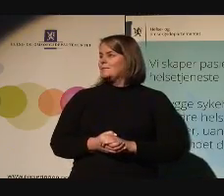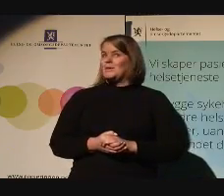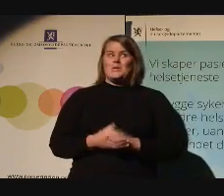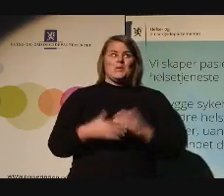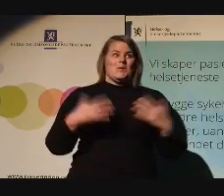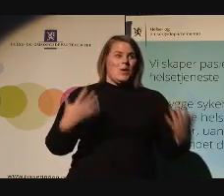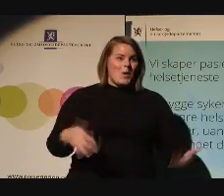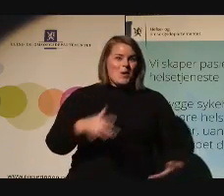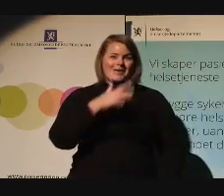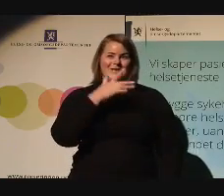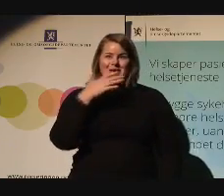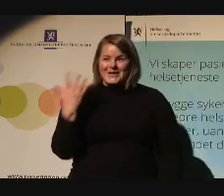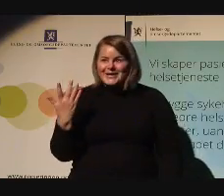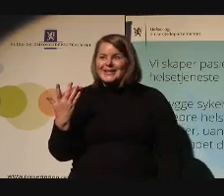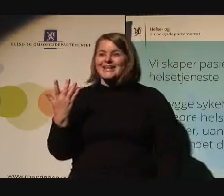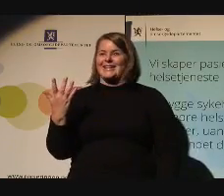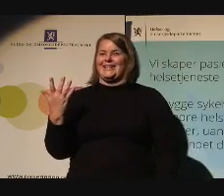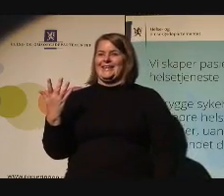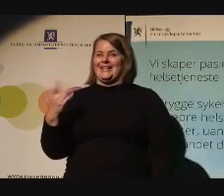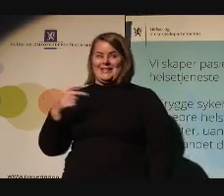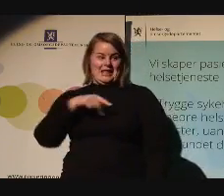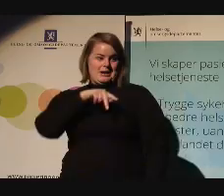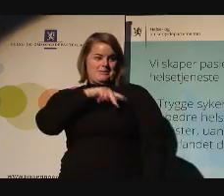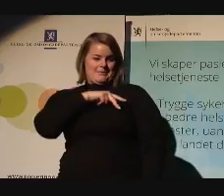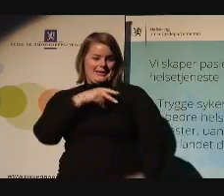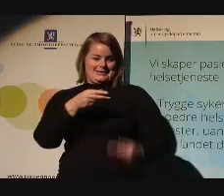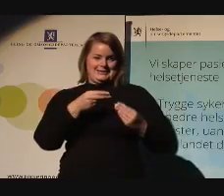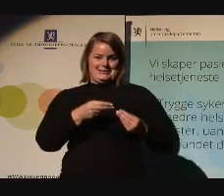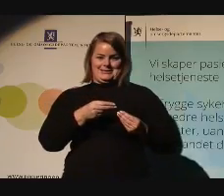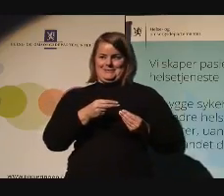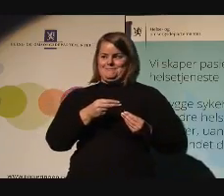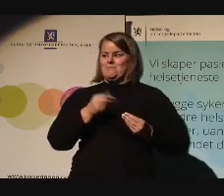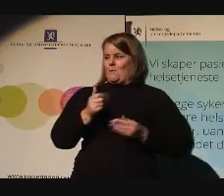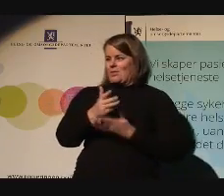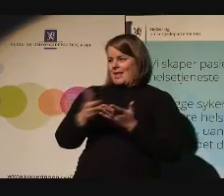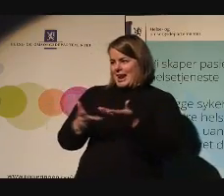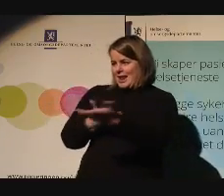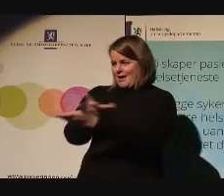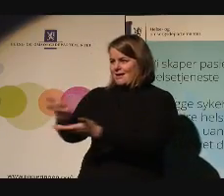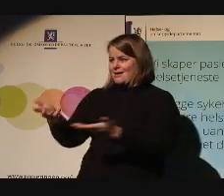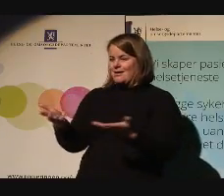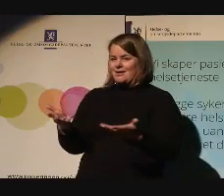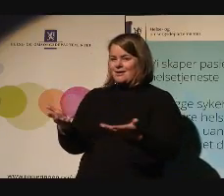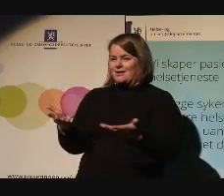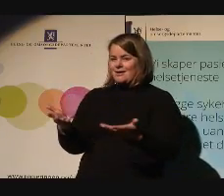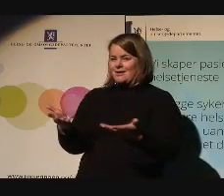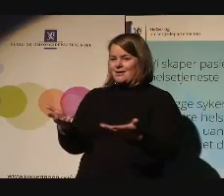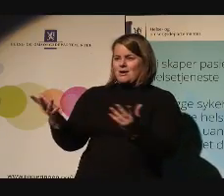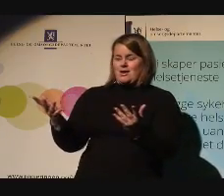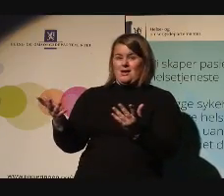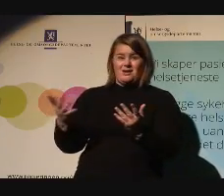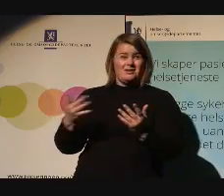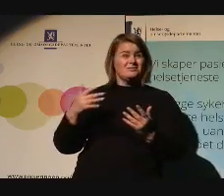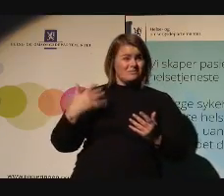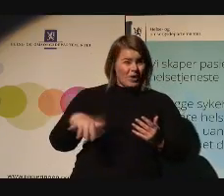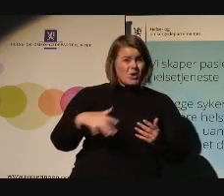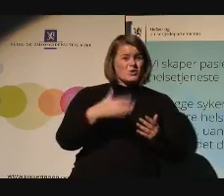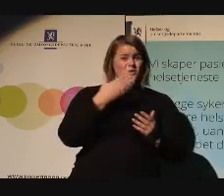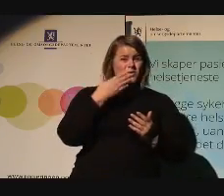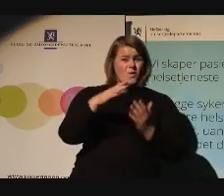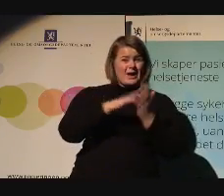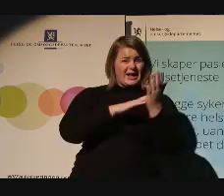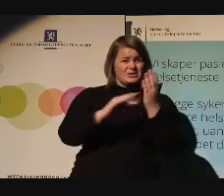Dette var gøy! Denne prisen den deler jeg med veldig mange. For det er ikke mulig å oppnå så gode resultater